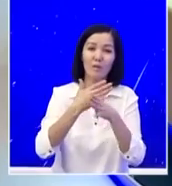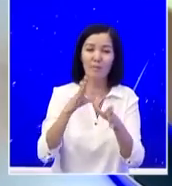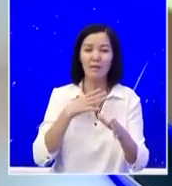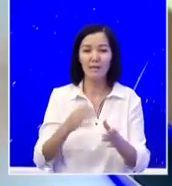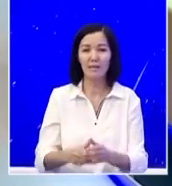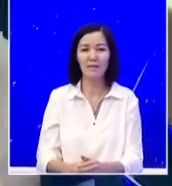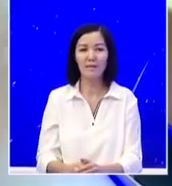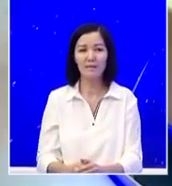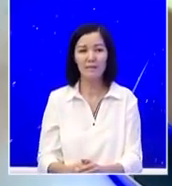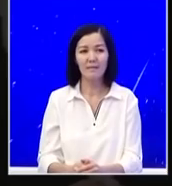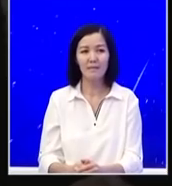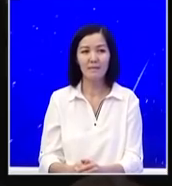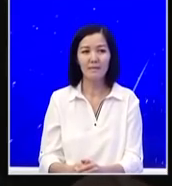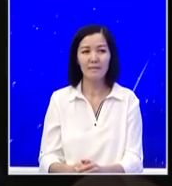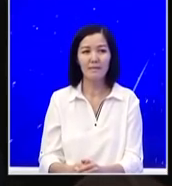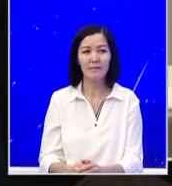етті.